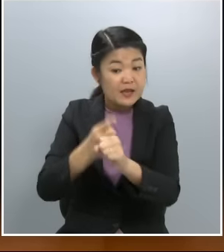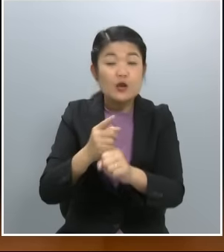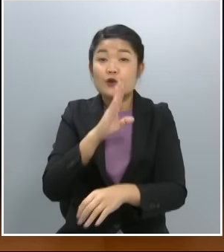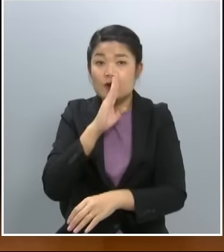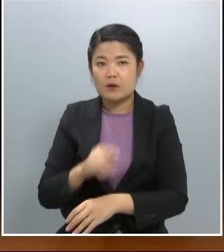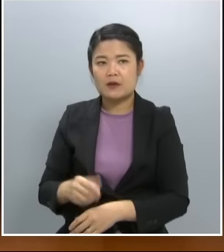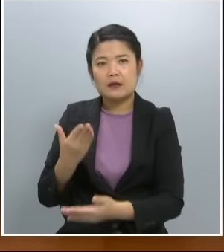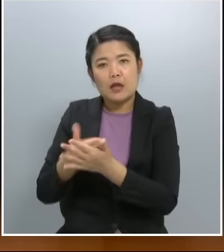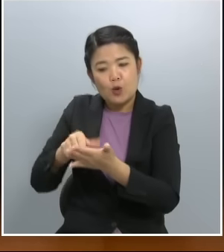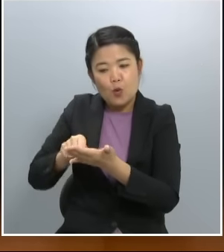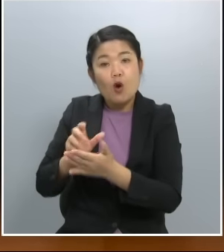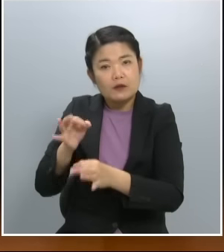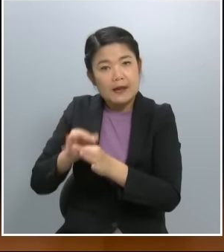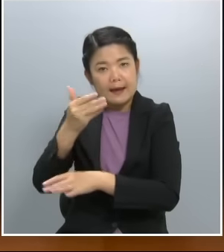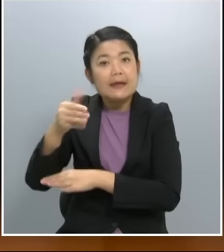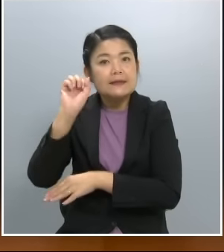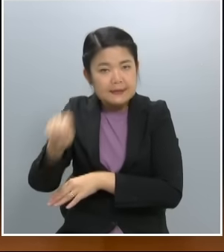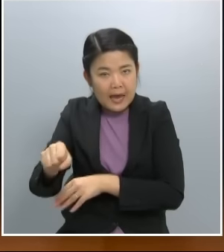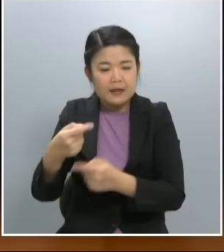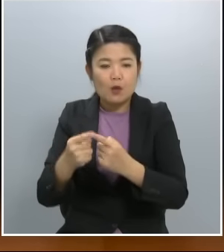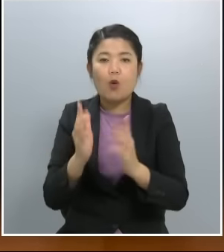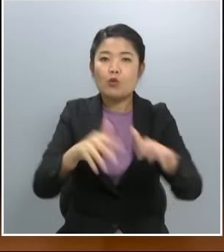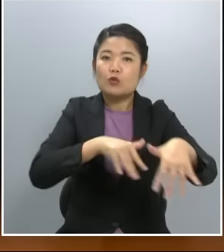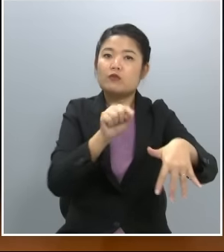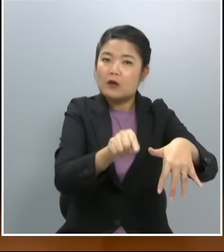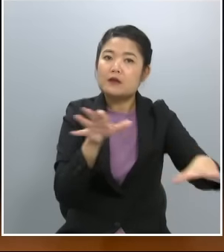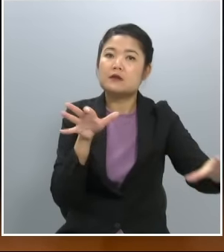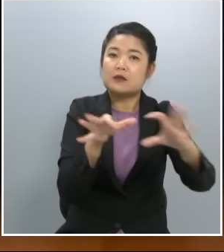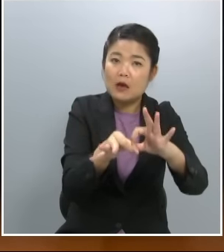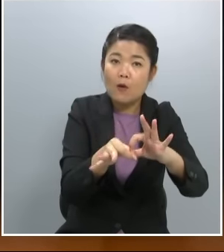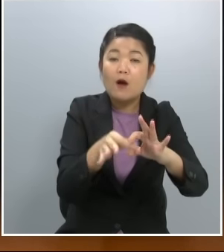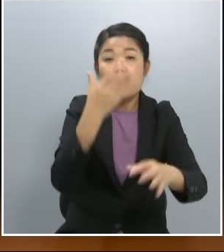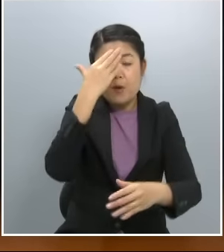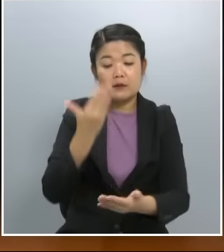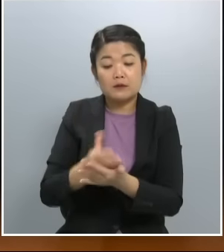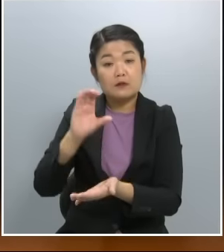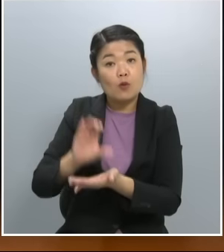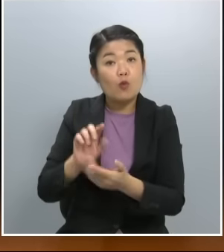สร้างขึ้นก็ตามทีแต่ก็ยังเป็นหนี้สาธารณะเพราะอยู่ภายใต้งบดุลของกระทร